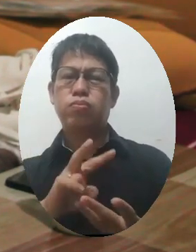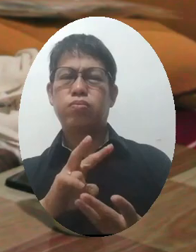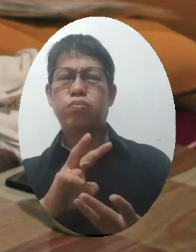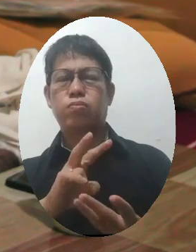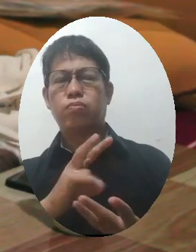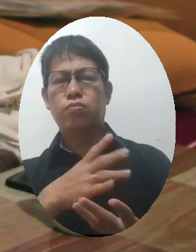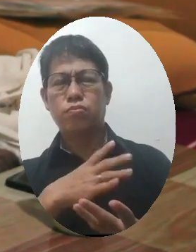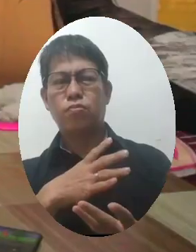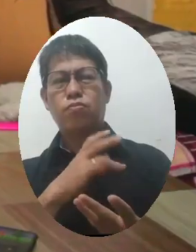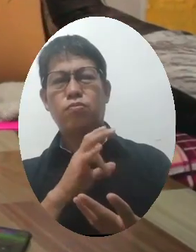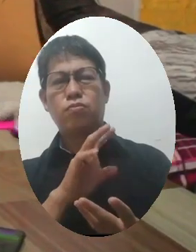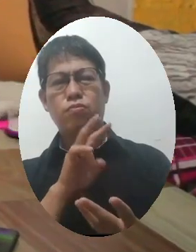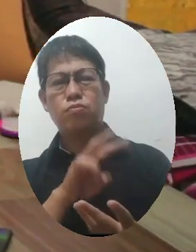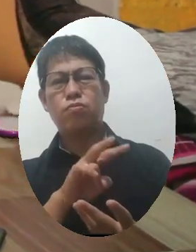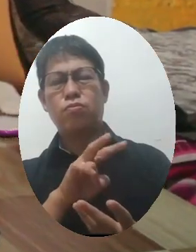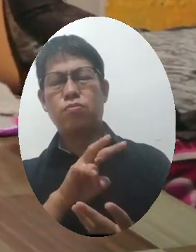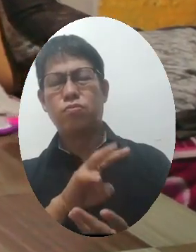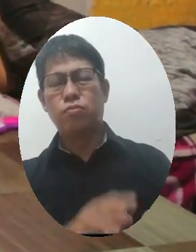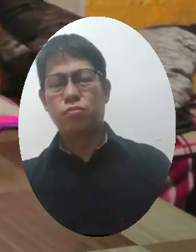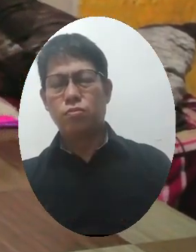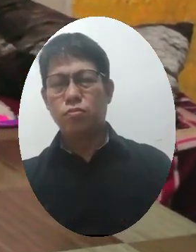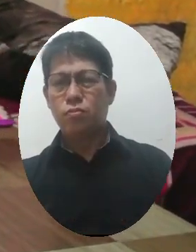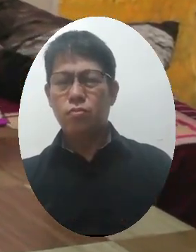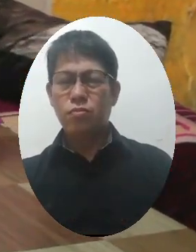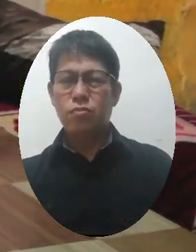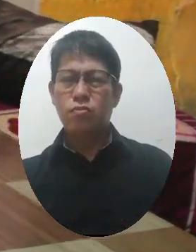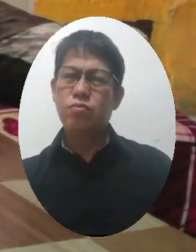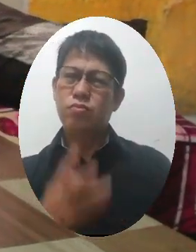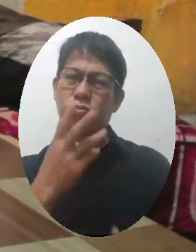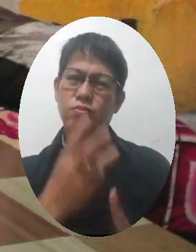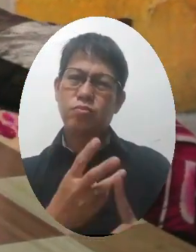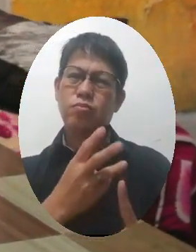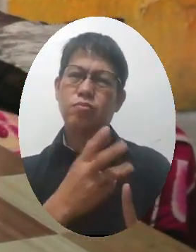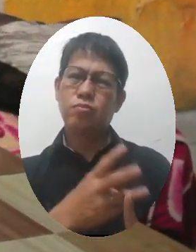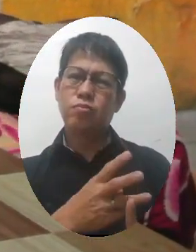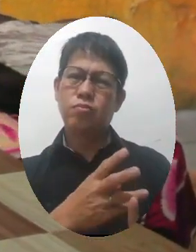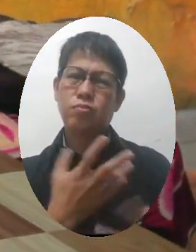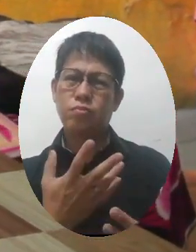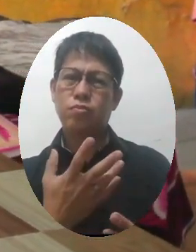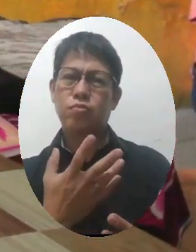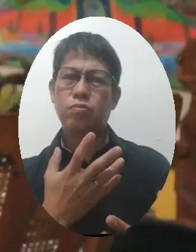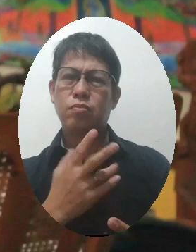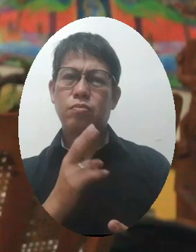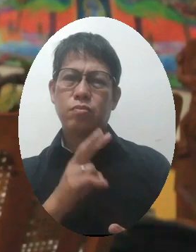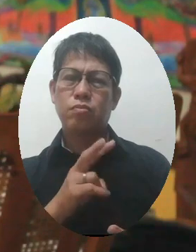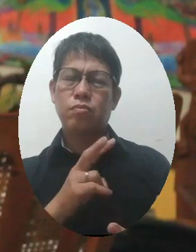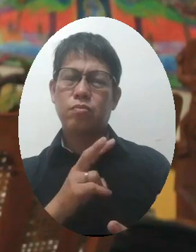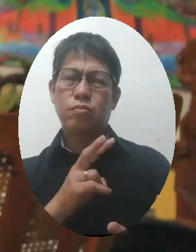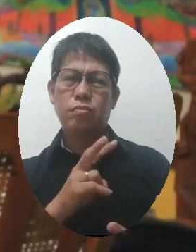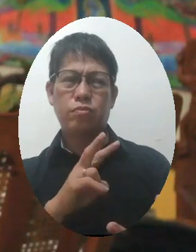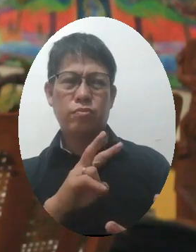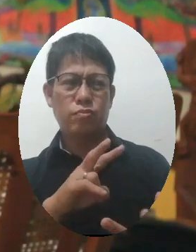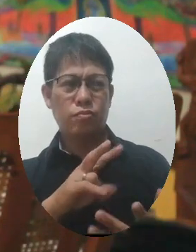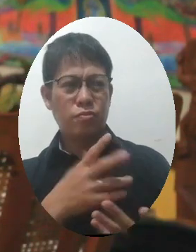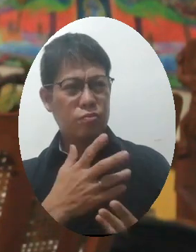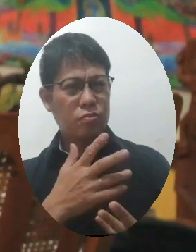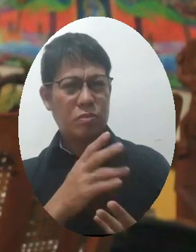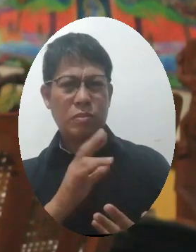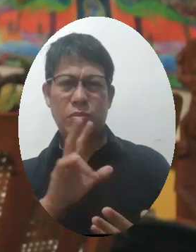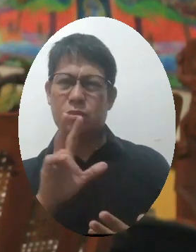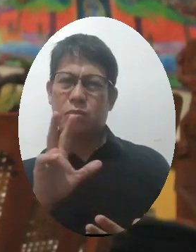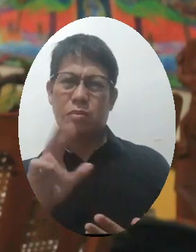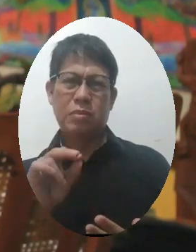ko magiging okay na po nung na-discharge na. Makaraan ang 6 na buwan sa paggamot para sa kanyang seizures,